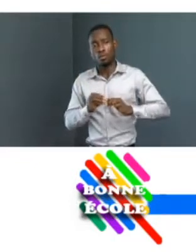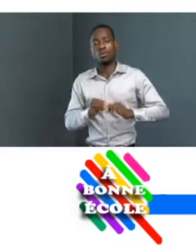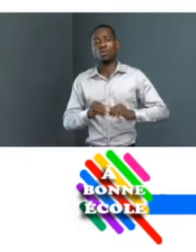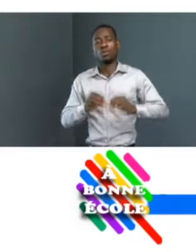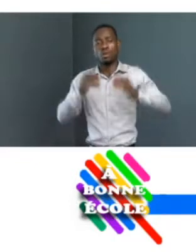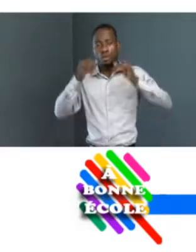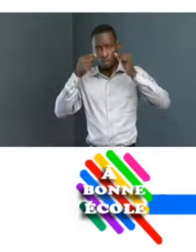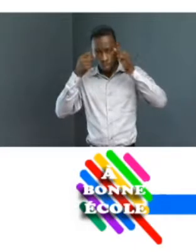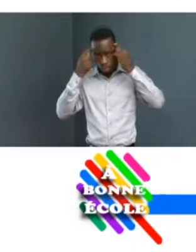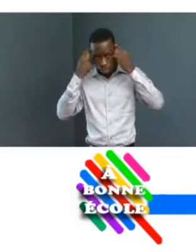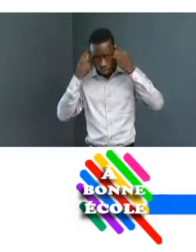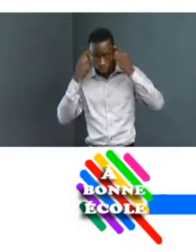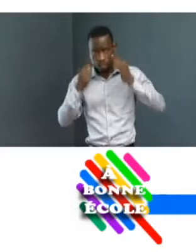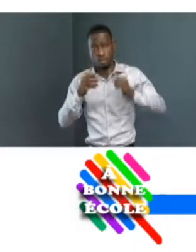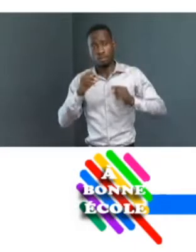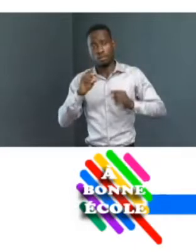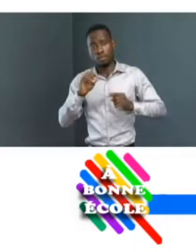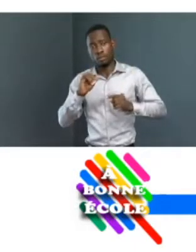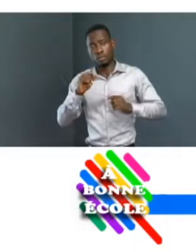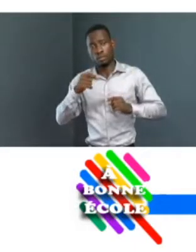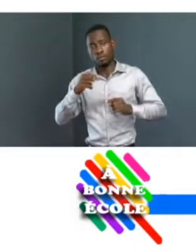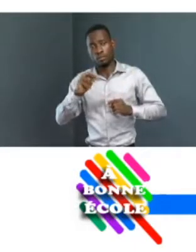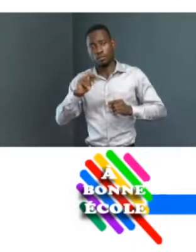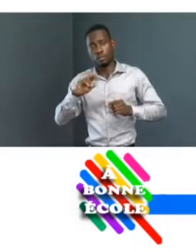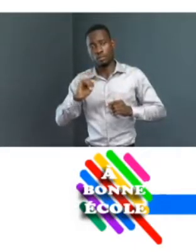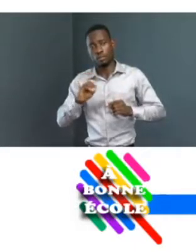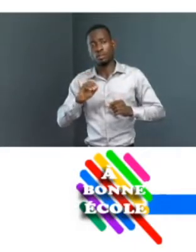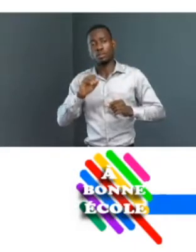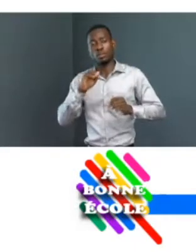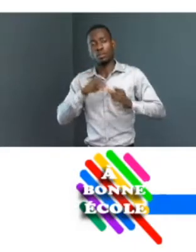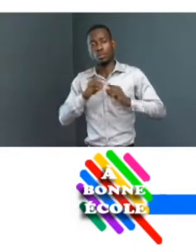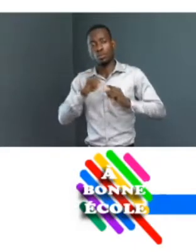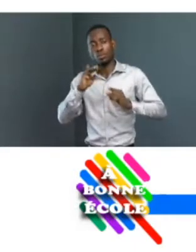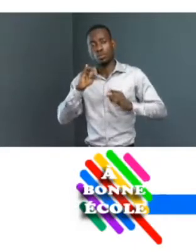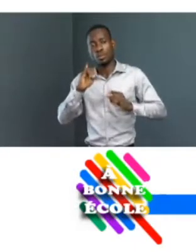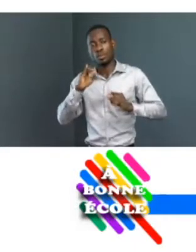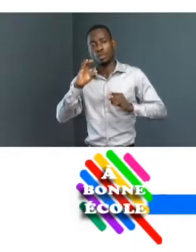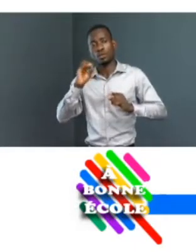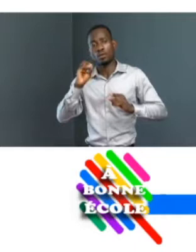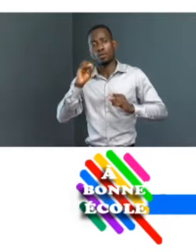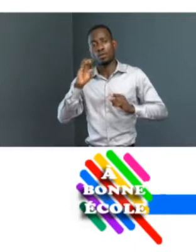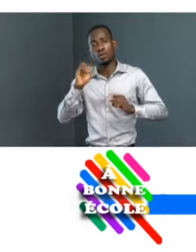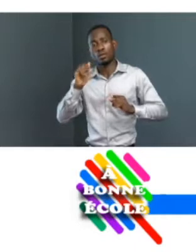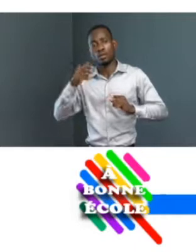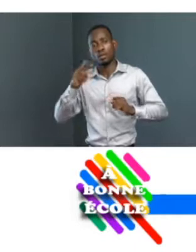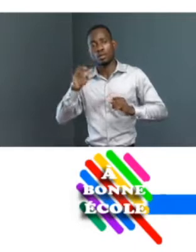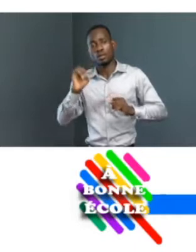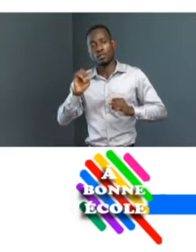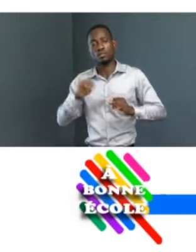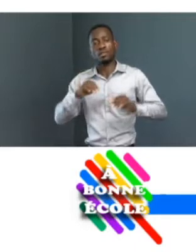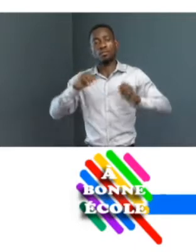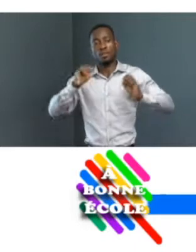divergents ou encore des verres biconcaves. Ce qui va permettre maintenant